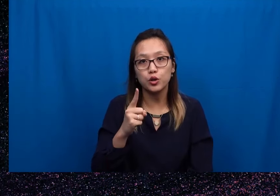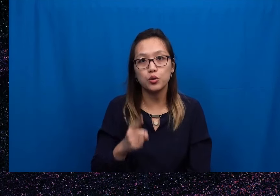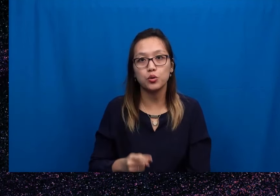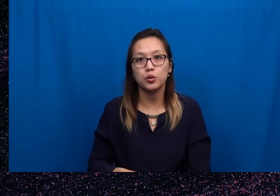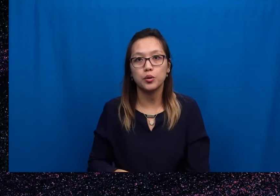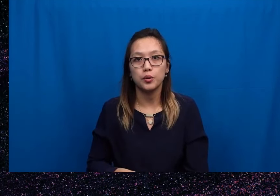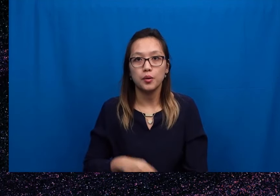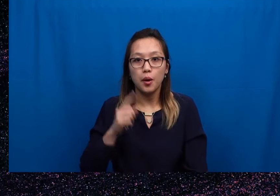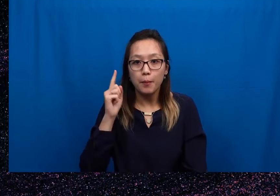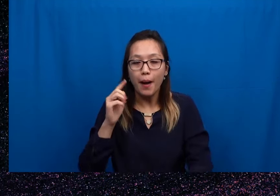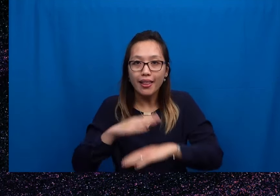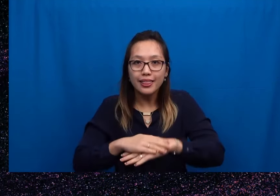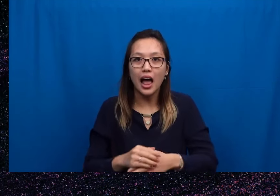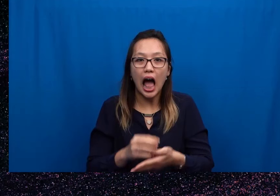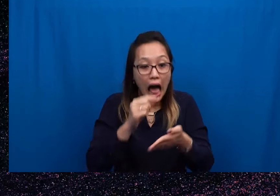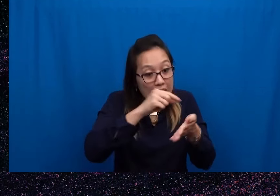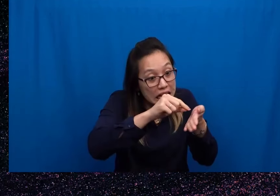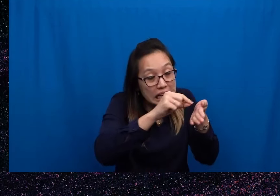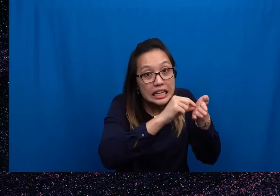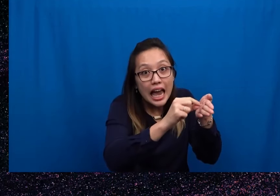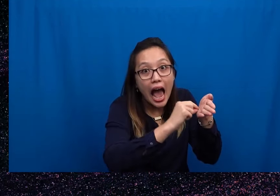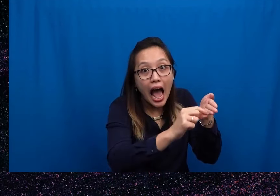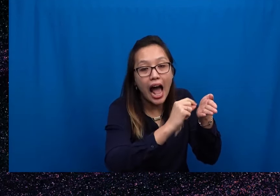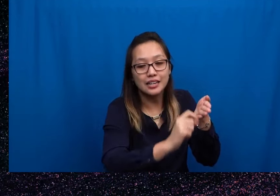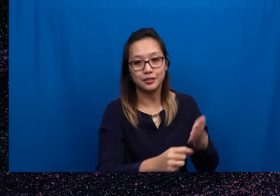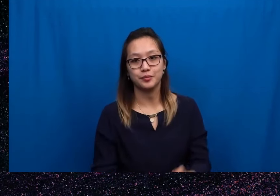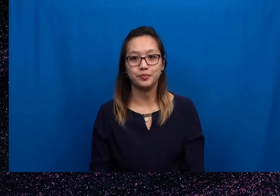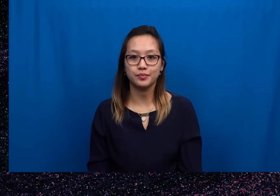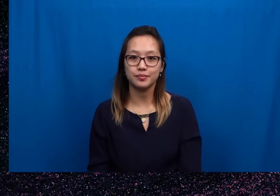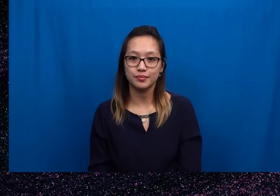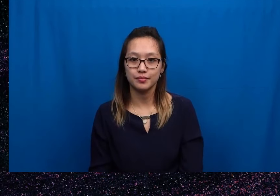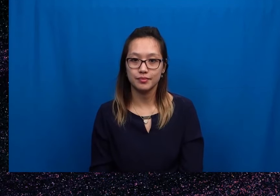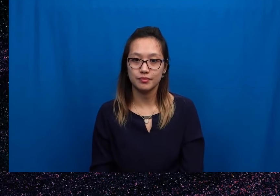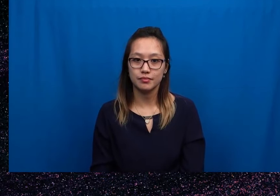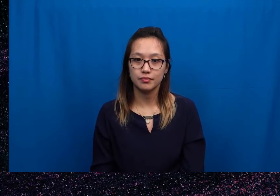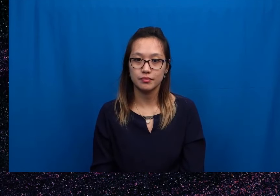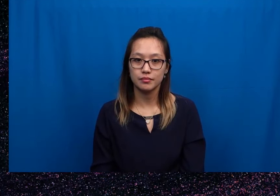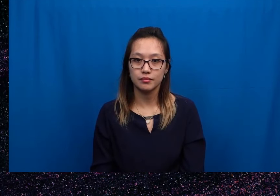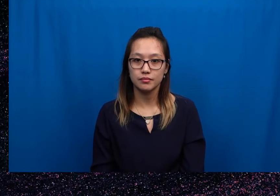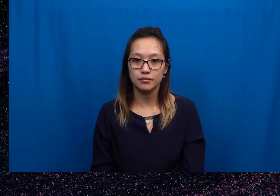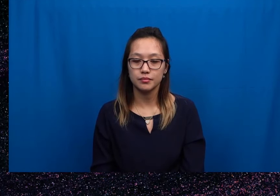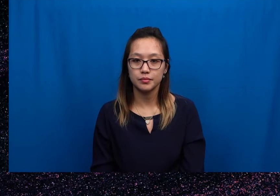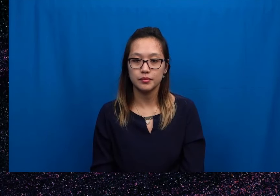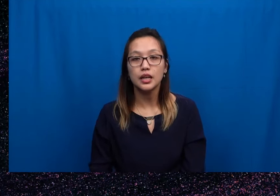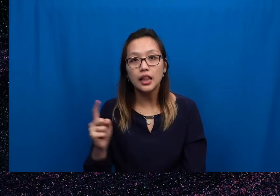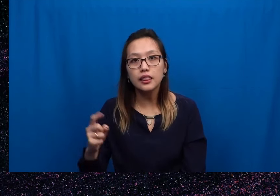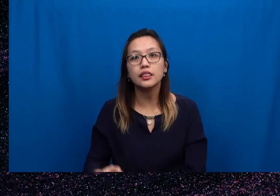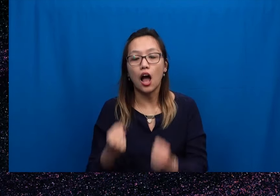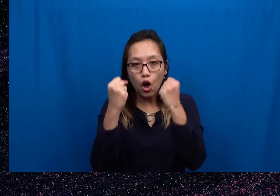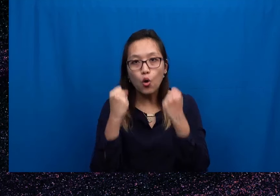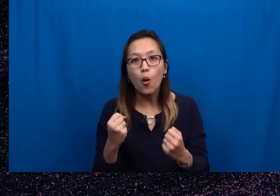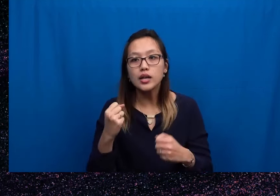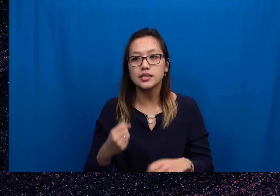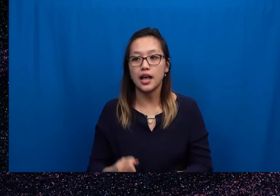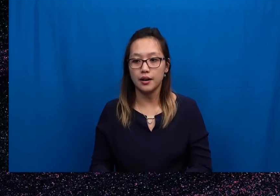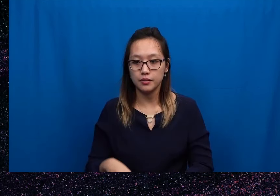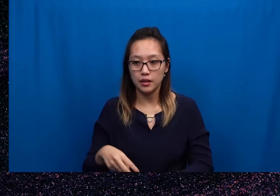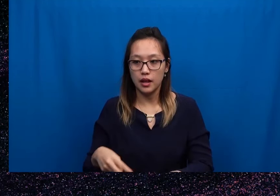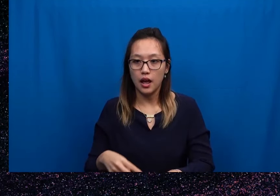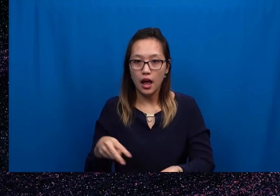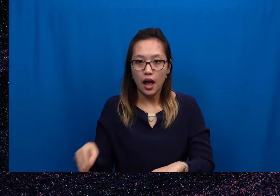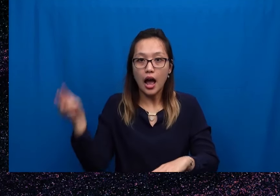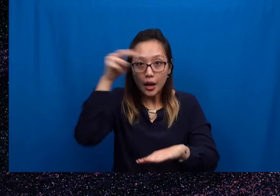menceritakan tentang kuasa yang luar biasa, yaitu kuasa kebangkitan Kristus. Tentang